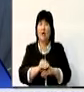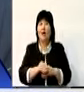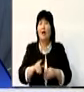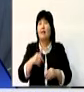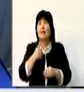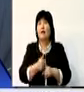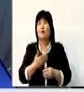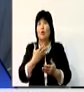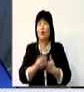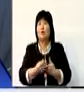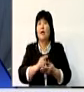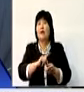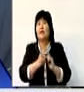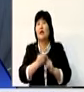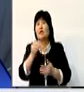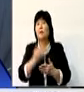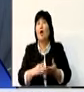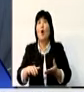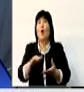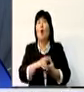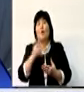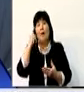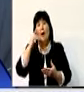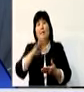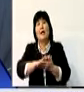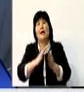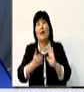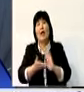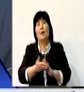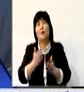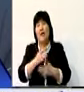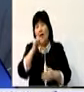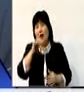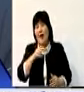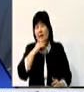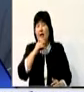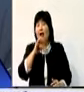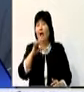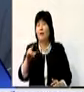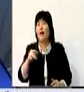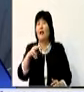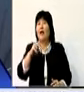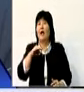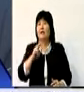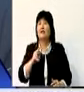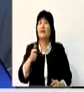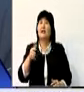Негізілген өзгерістерге сәйкес бағдарламада қоғамдық пікірді қалыптастыру мақсатында қазақ әліпбиін біртіндеп латын графикасына көшіруді түсіндіру жұмыстарын